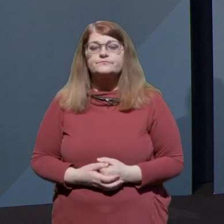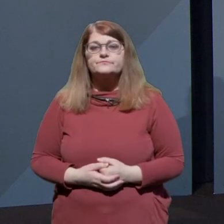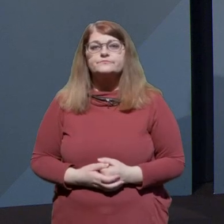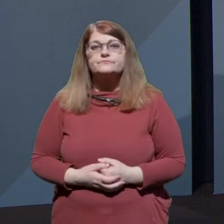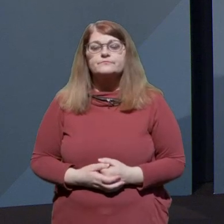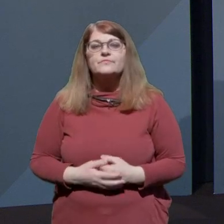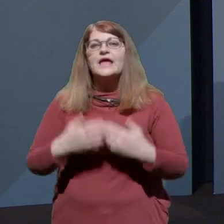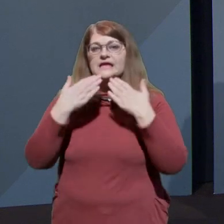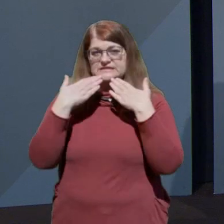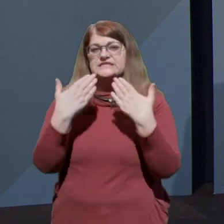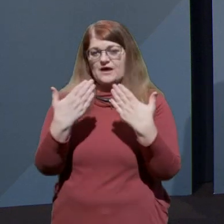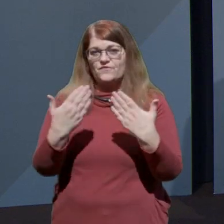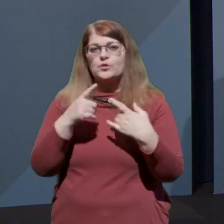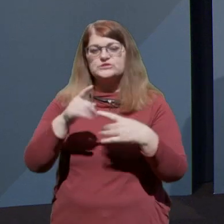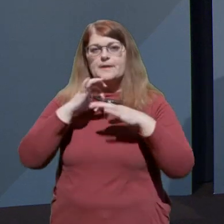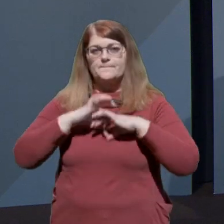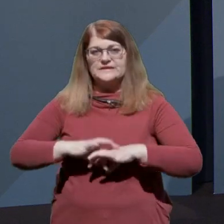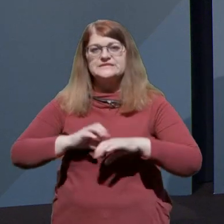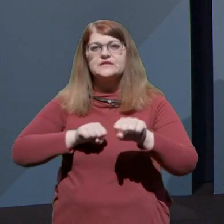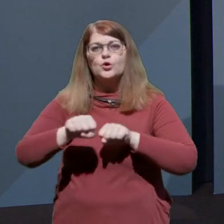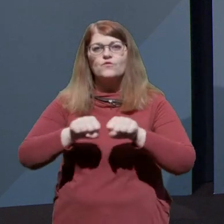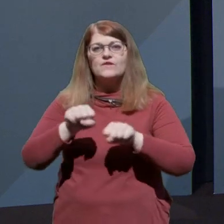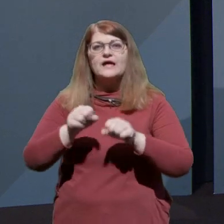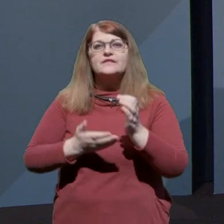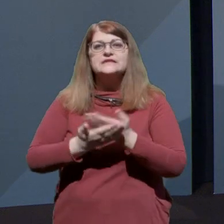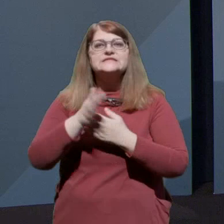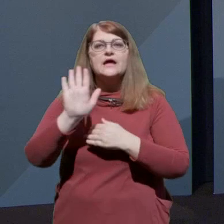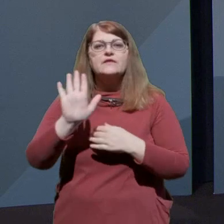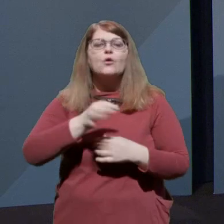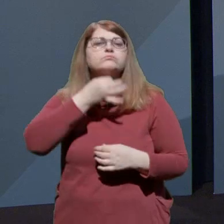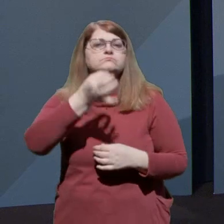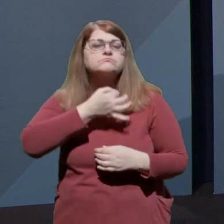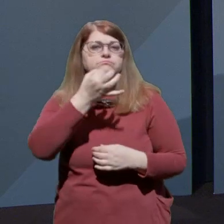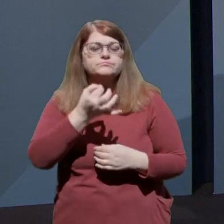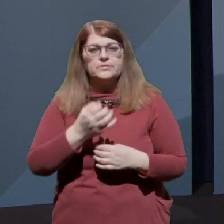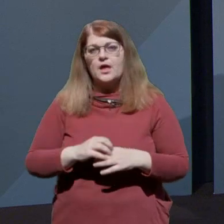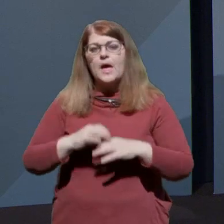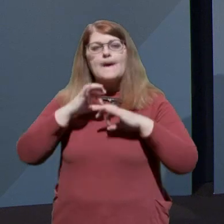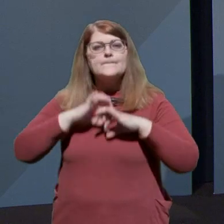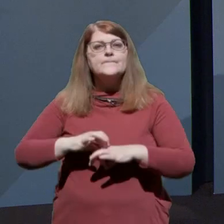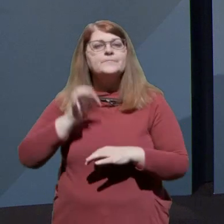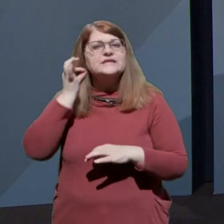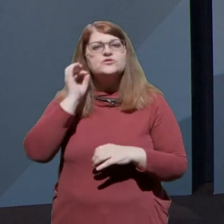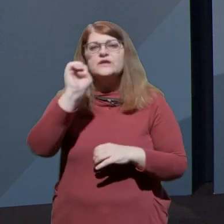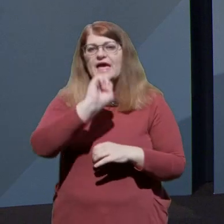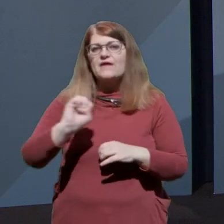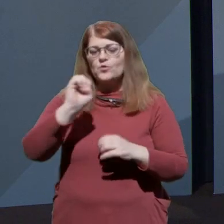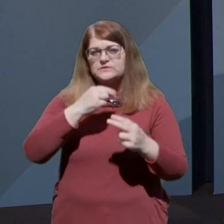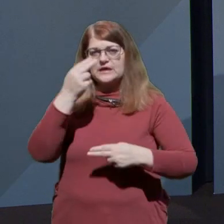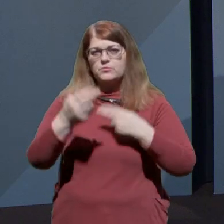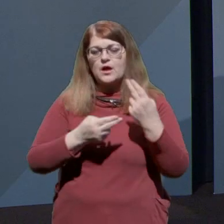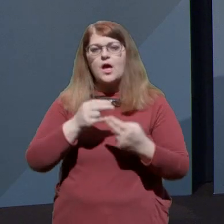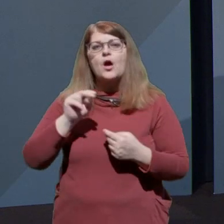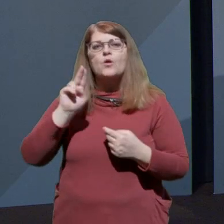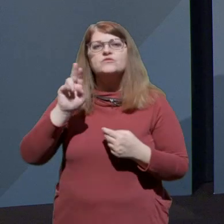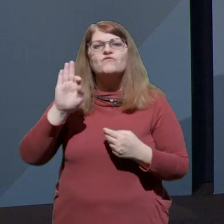Zahvaljujem se predsedniku vlade za njegov nagovor. Predsednica Evropske komisije Ursula von